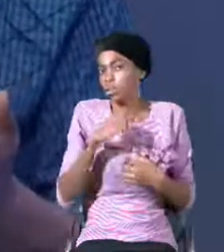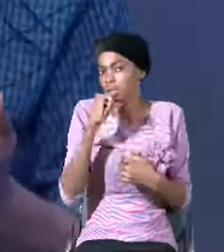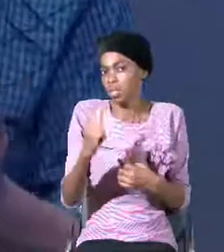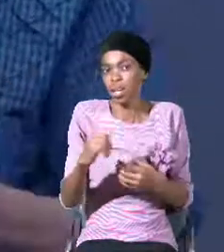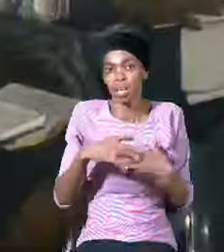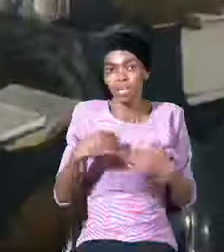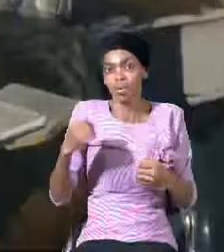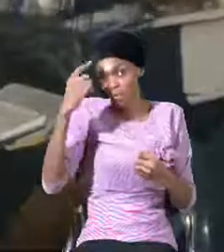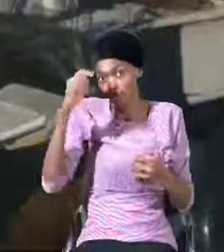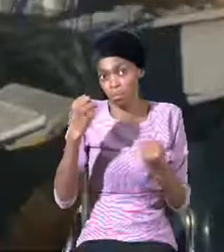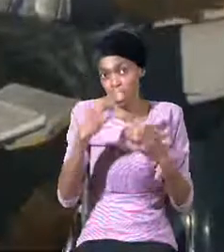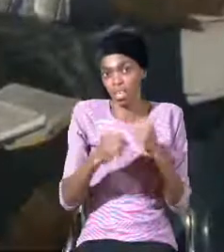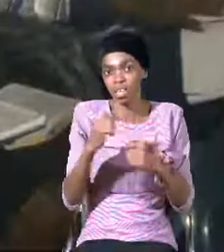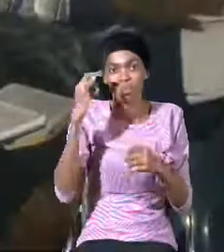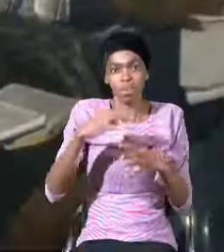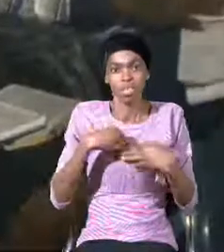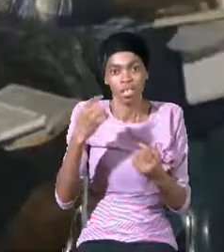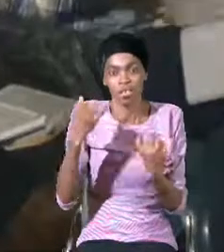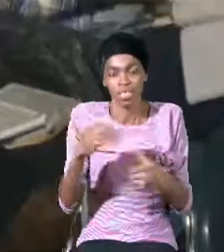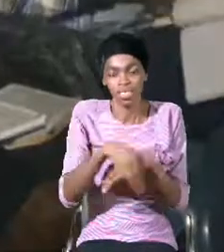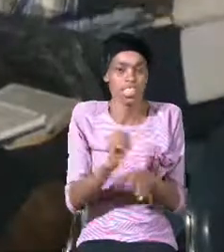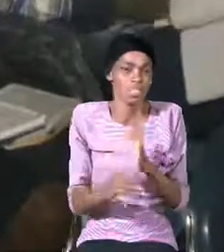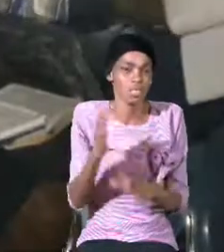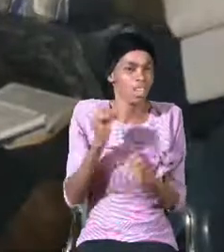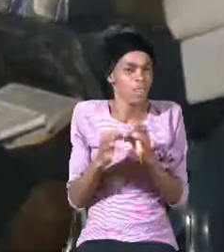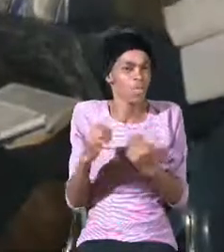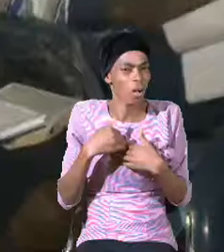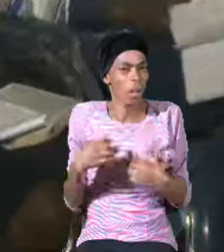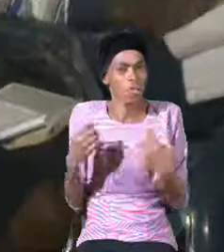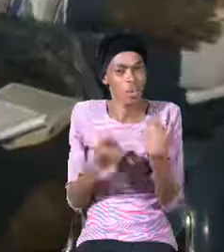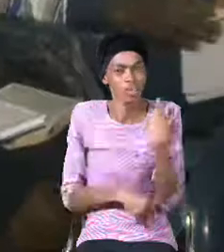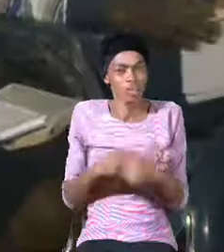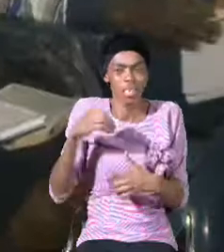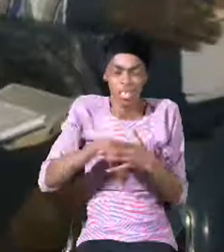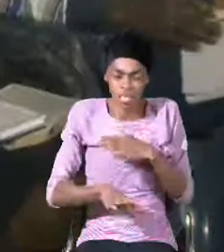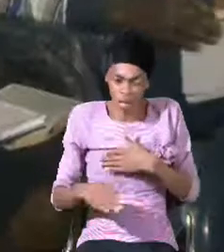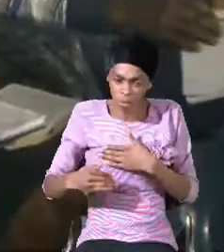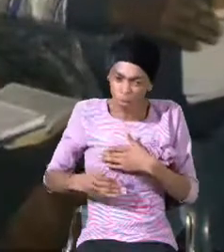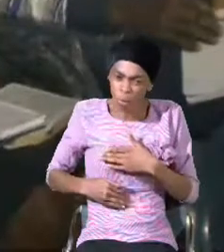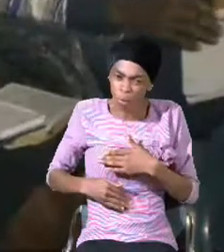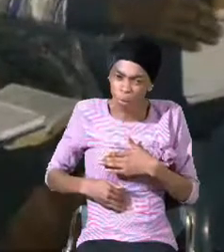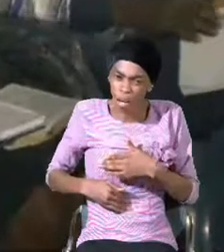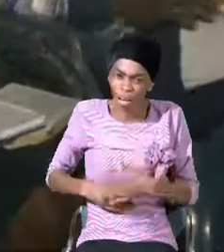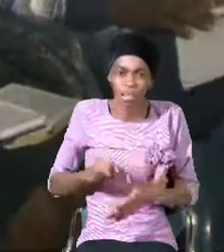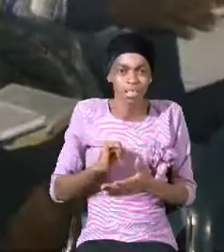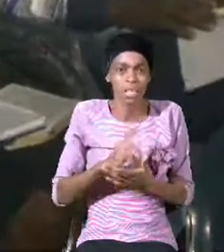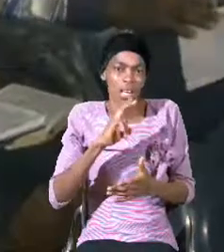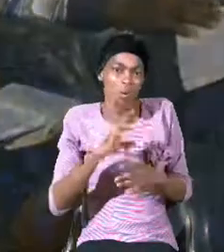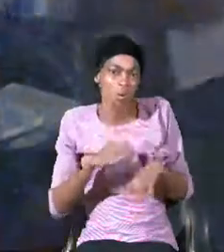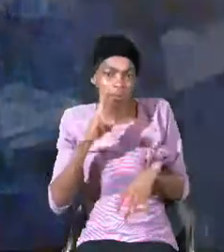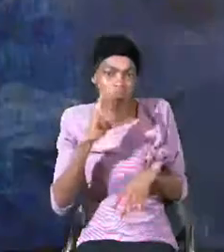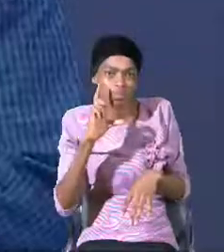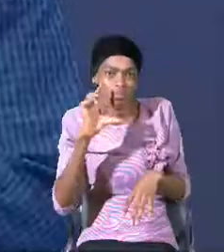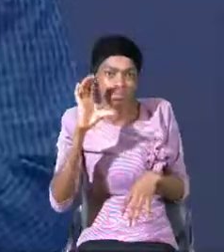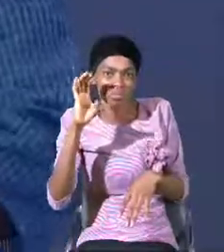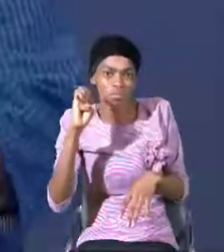va te guérir ce soir. Si tu as une plaie dedans, dans tes intestins, qu'on appelle ulcère, il va